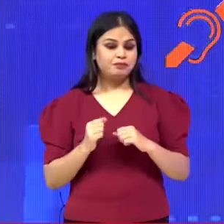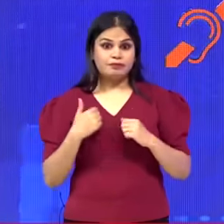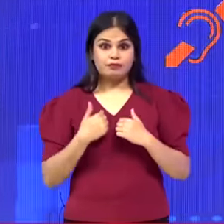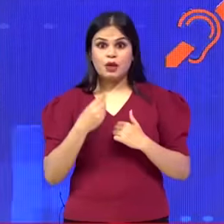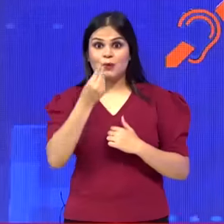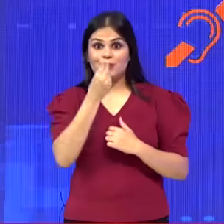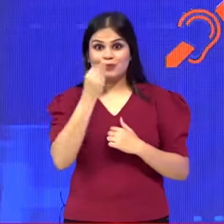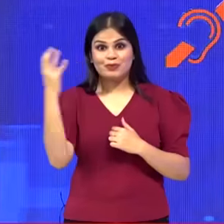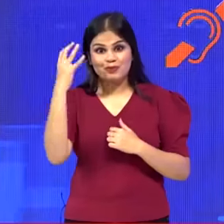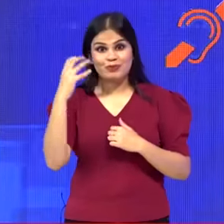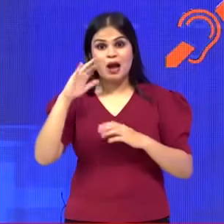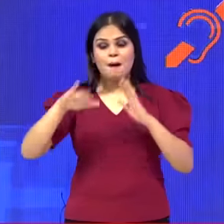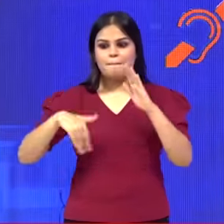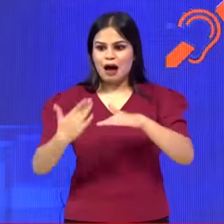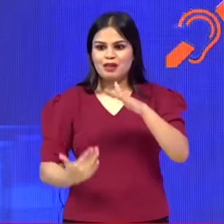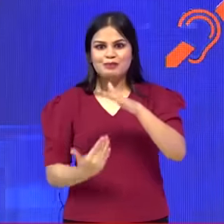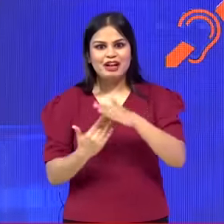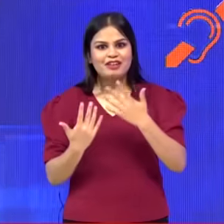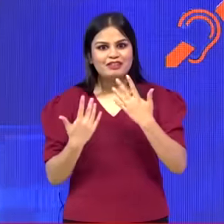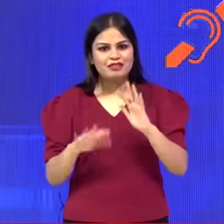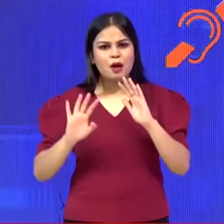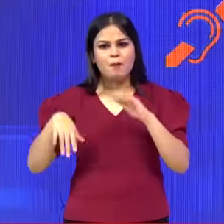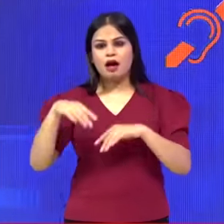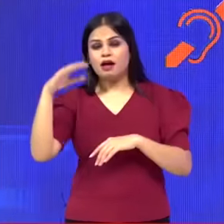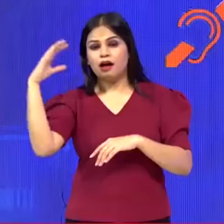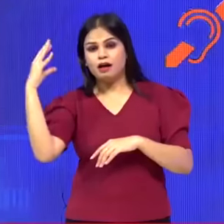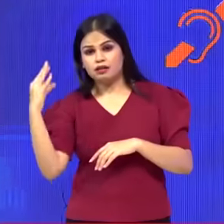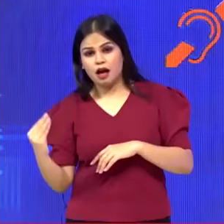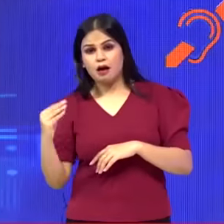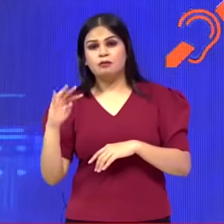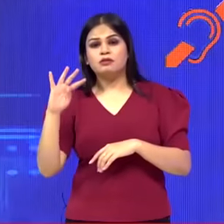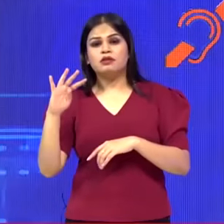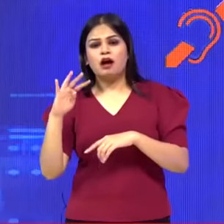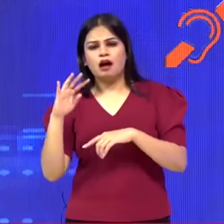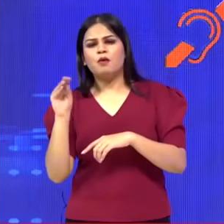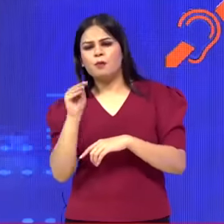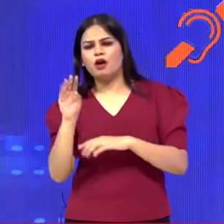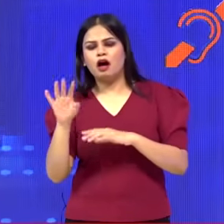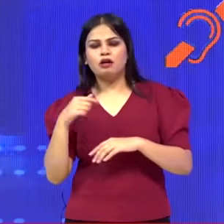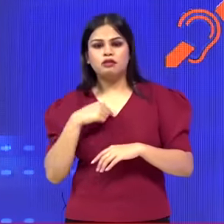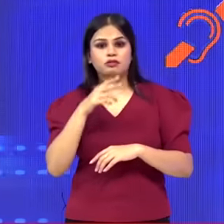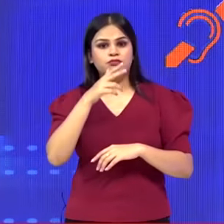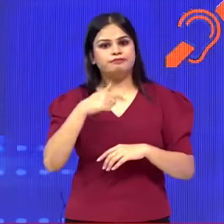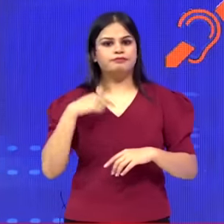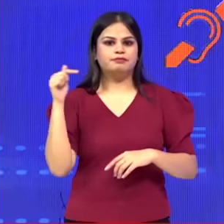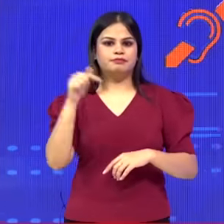लंच ब्रेक के बाद करीबन 3:30-4 बजे आई गो लगा ऑन द